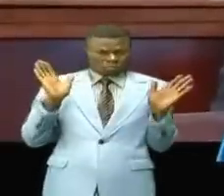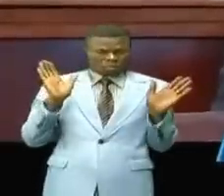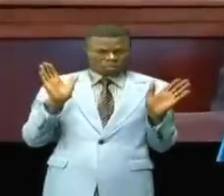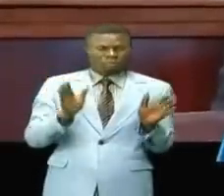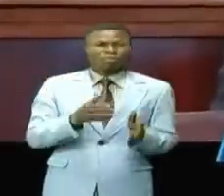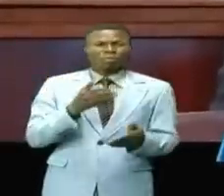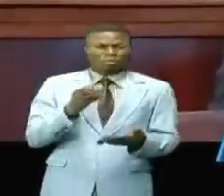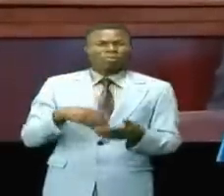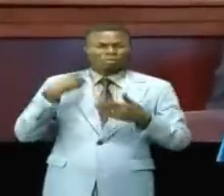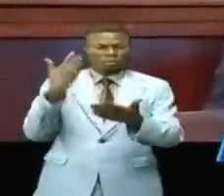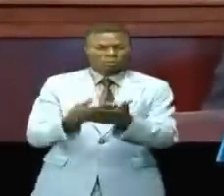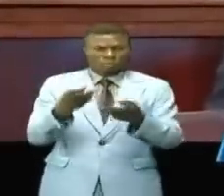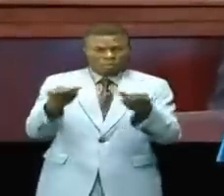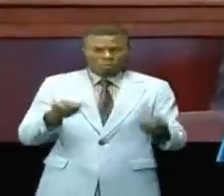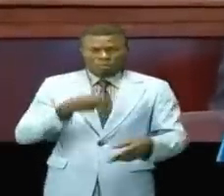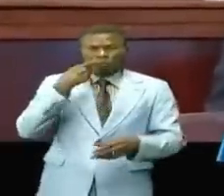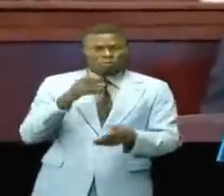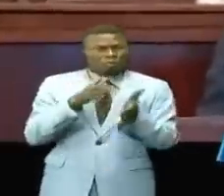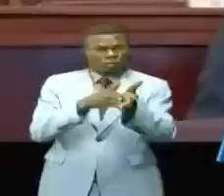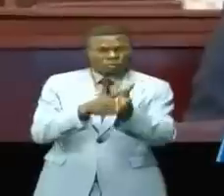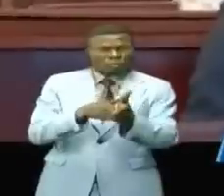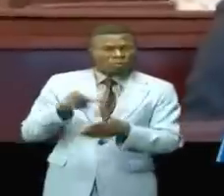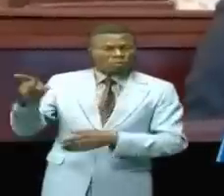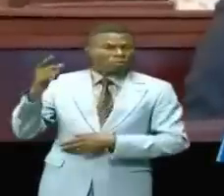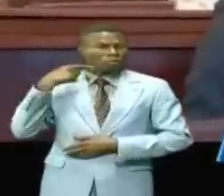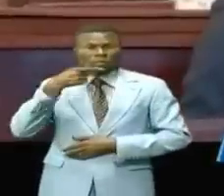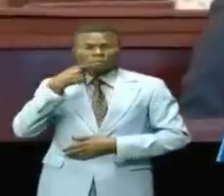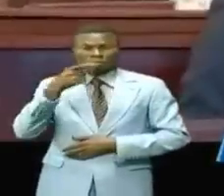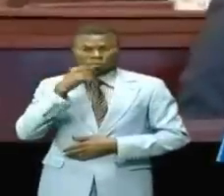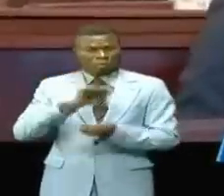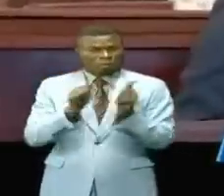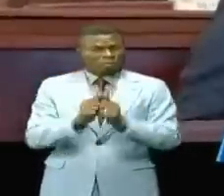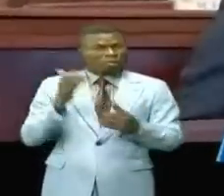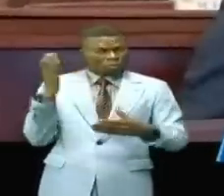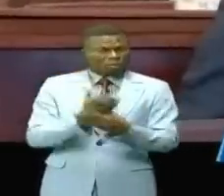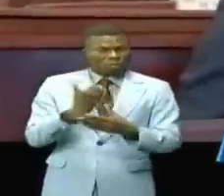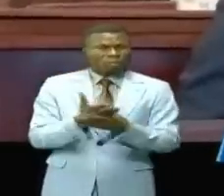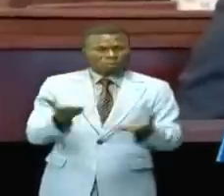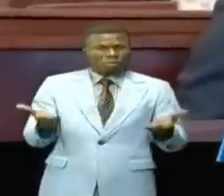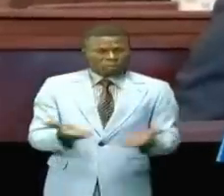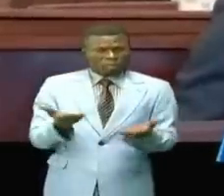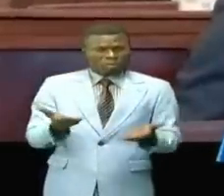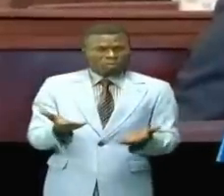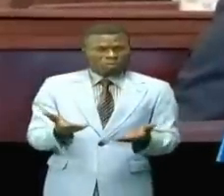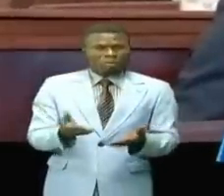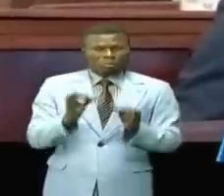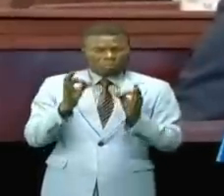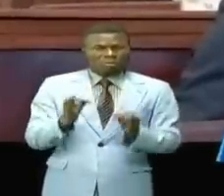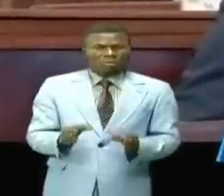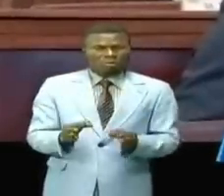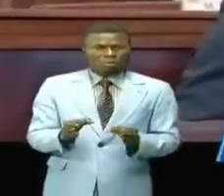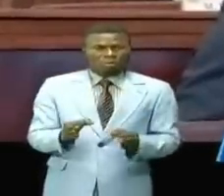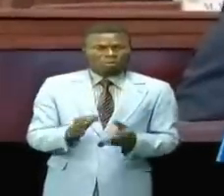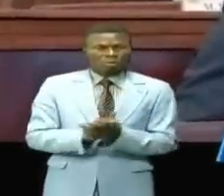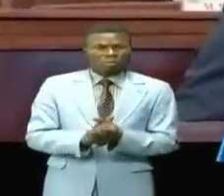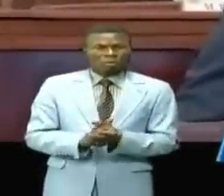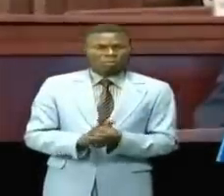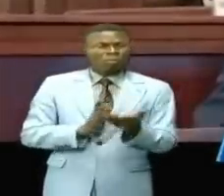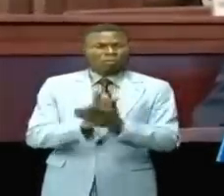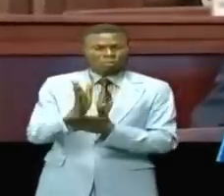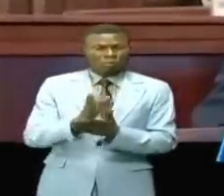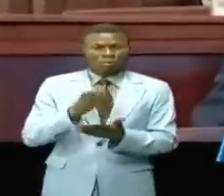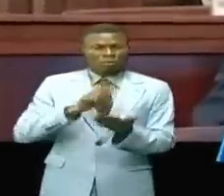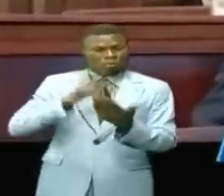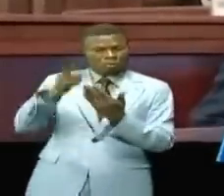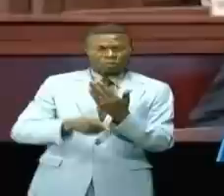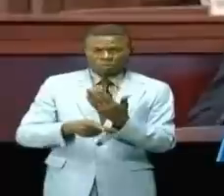de m'arrêter. Je ne peux pas suivre. Sinon, c'est récrédibiliser l'intervention de tout à l'heure qui n'avait pas de place dans notre